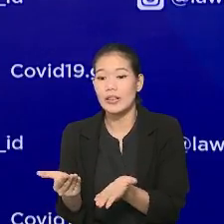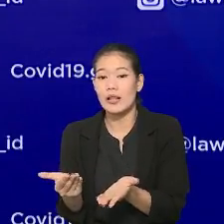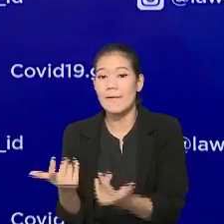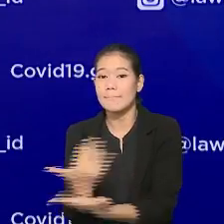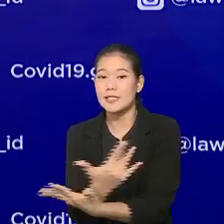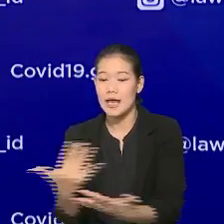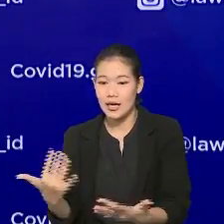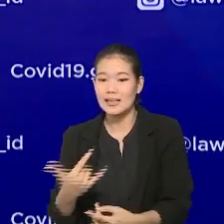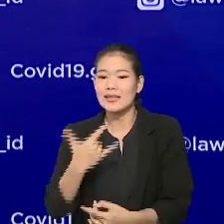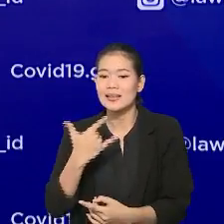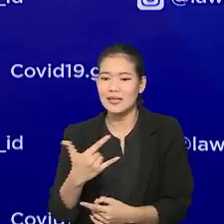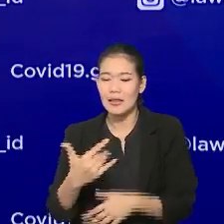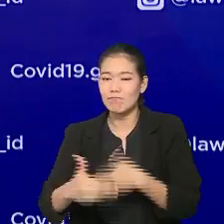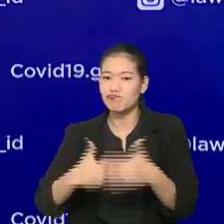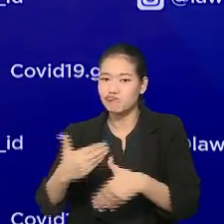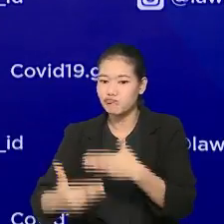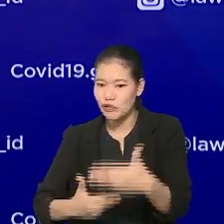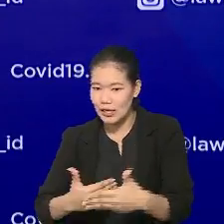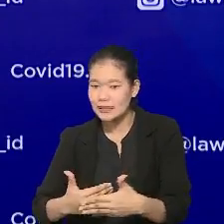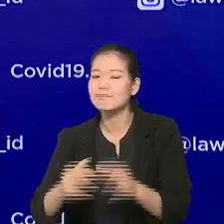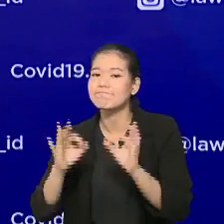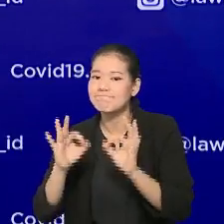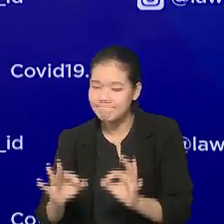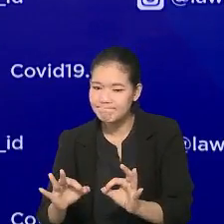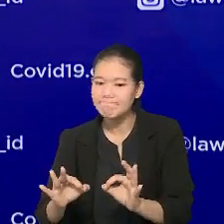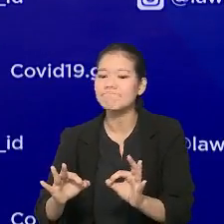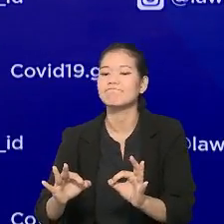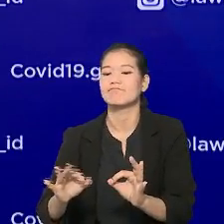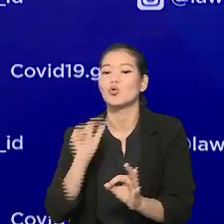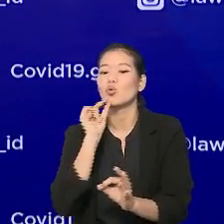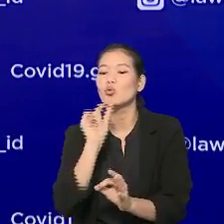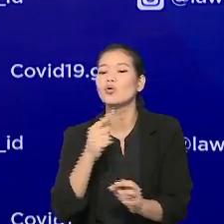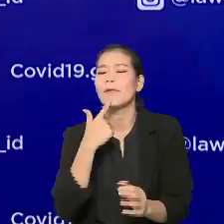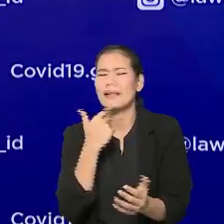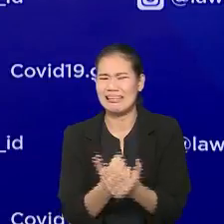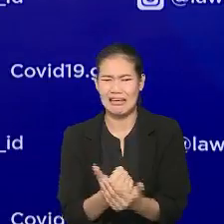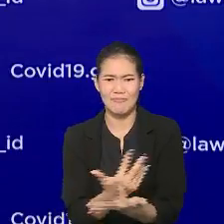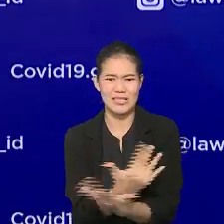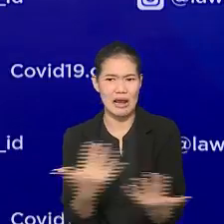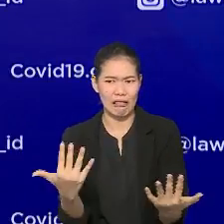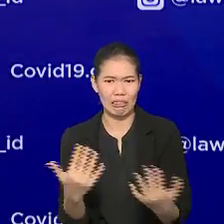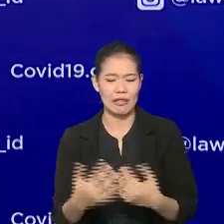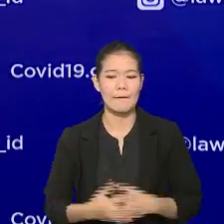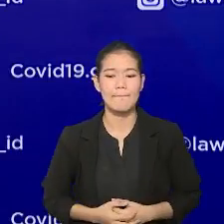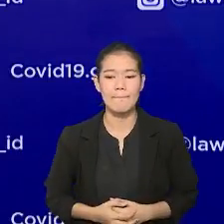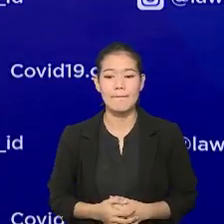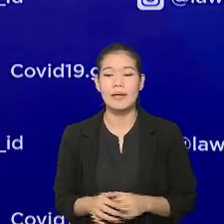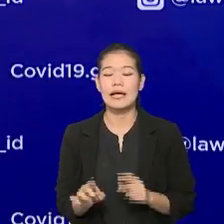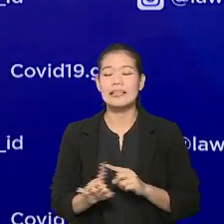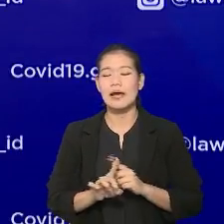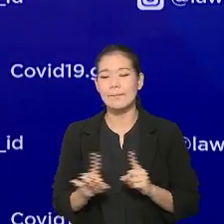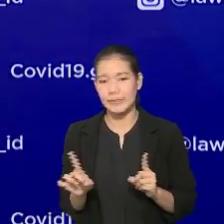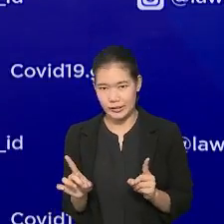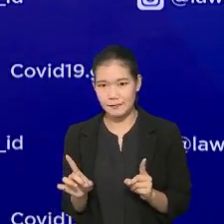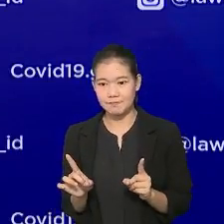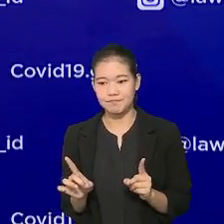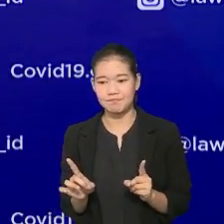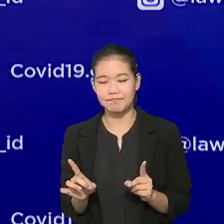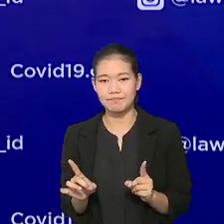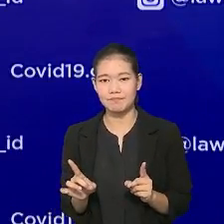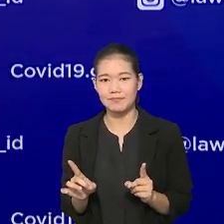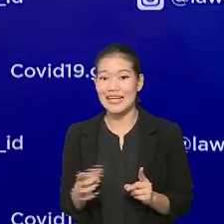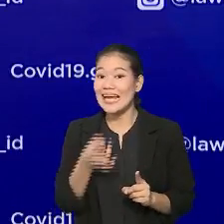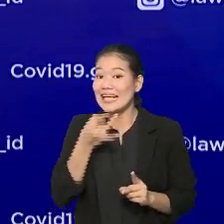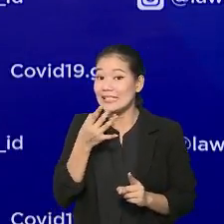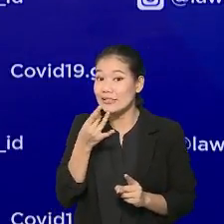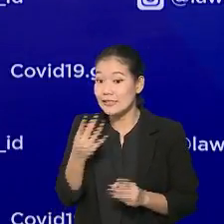dapat tetap dijalankan tugasnya untuk kepentingan masyarakat. Meski demikian,